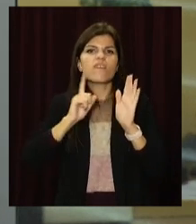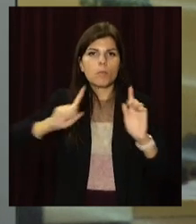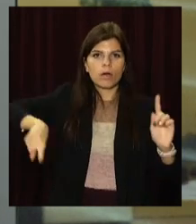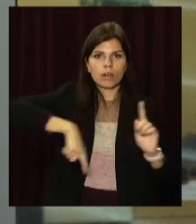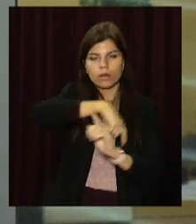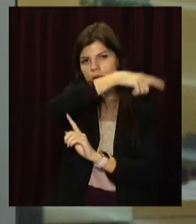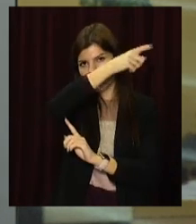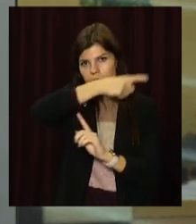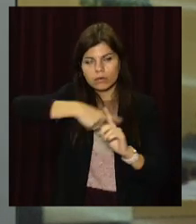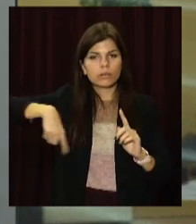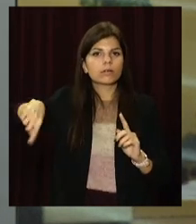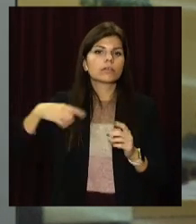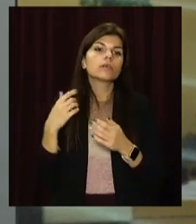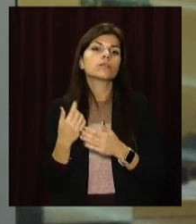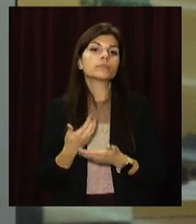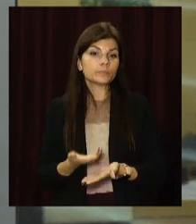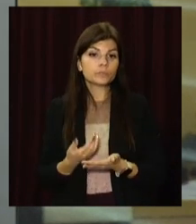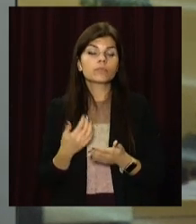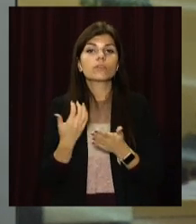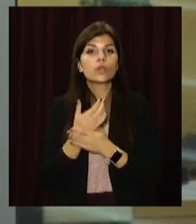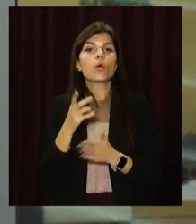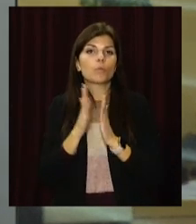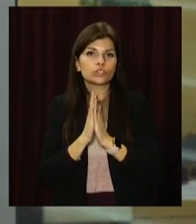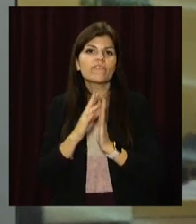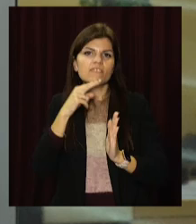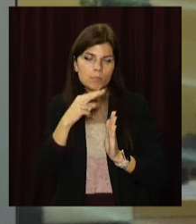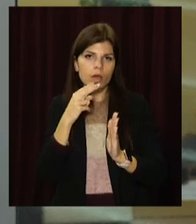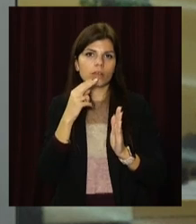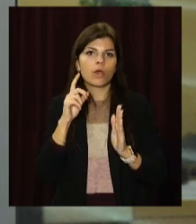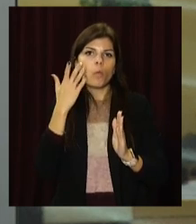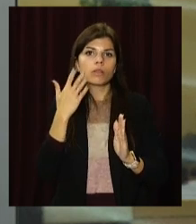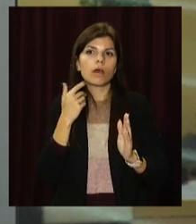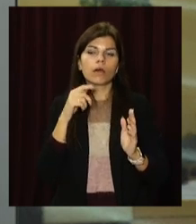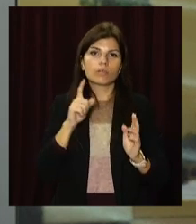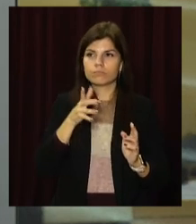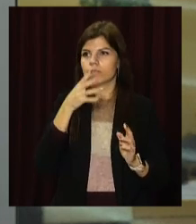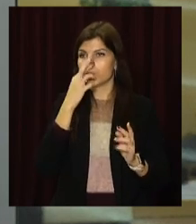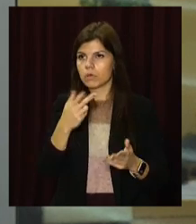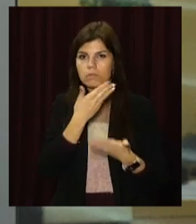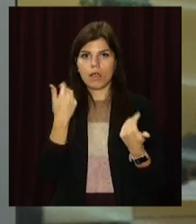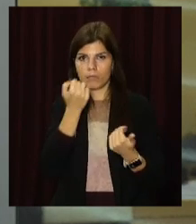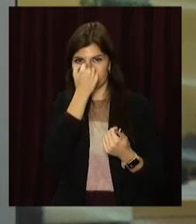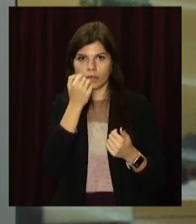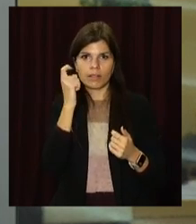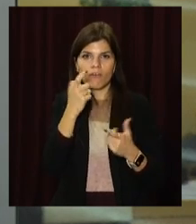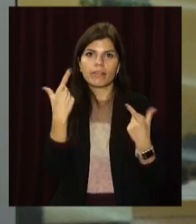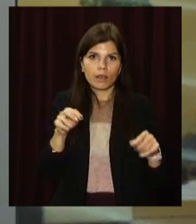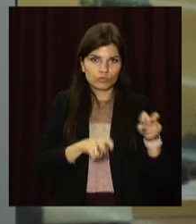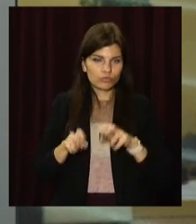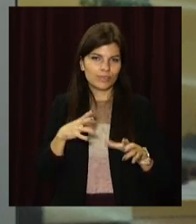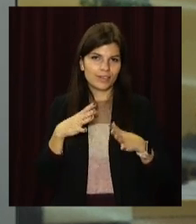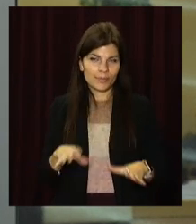площі Старомостової до транспортного університету. Враховуйте те під час планування свого маршруту. Більше новин читайте на нашому